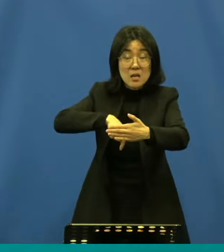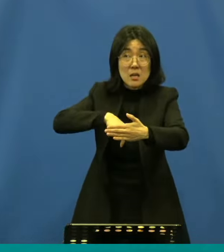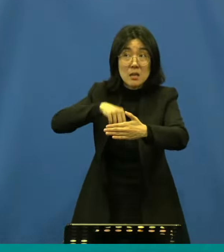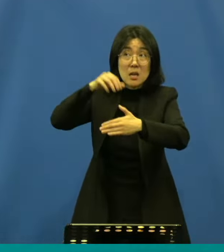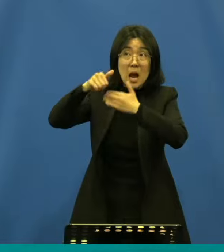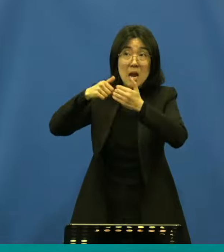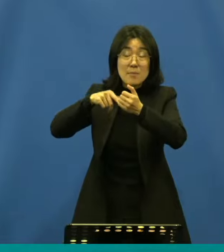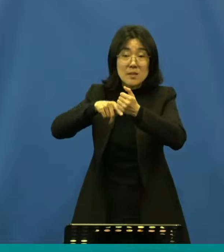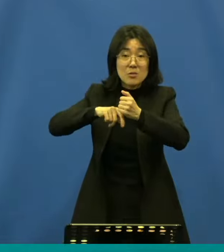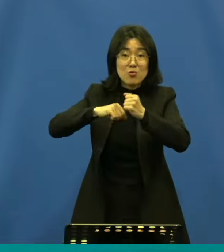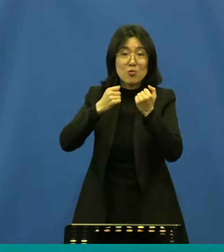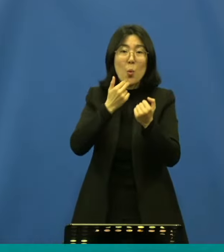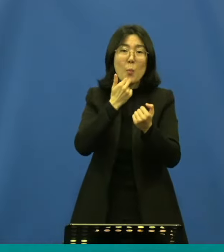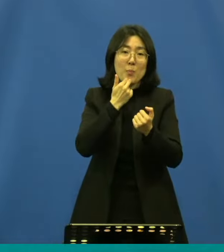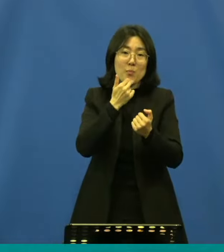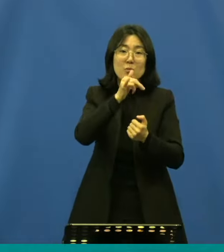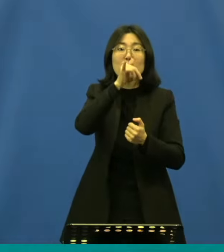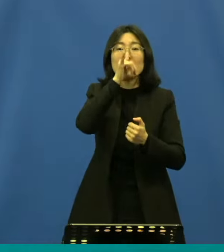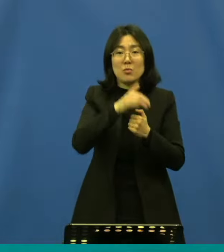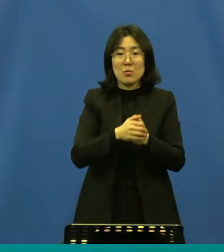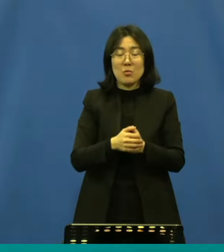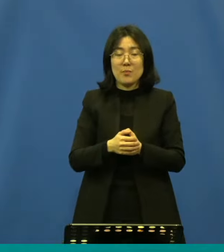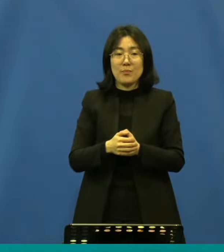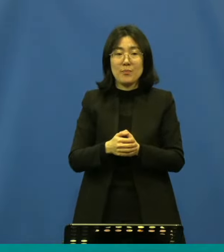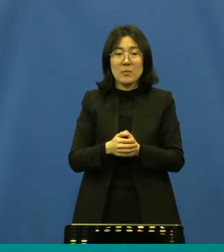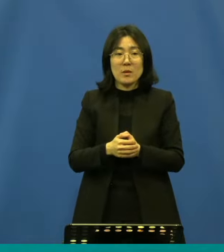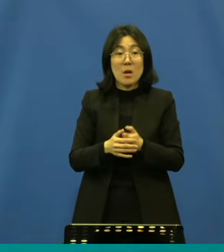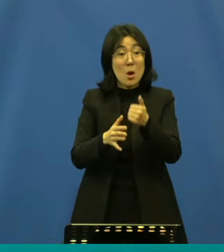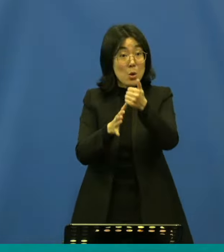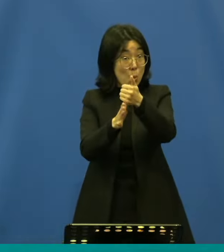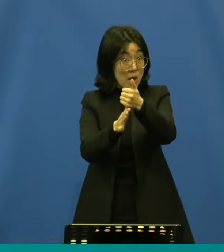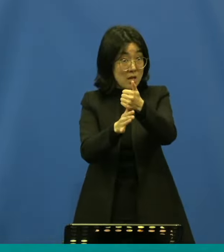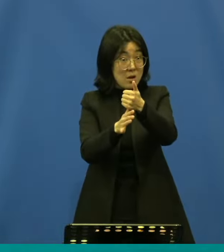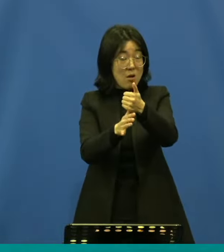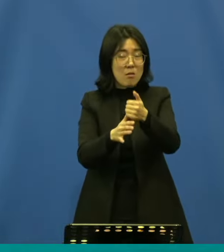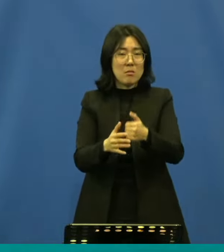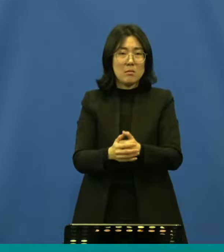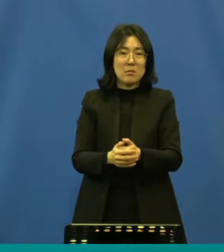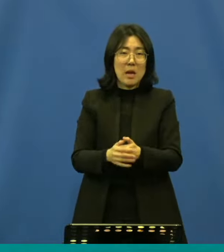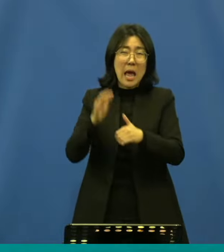요나의 결정적인 컴플렉스는 무엇입니까? 알고 있는데 그것이 현실과 달랐다는,